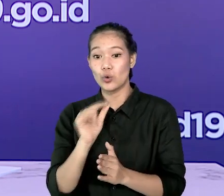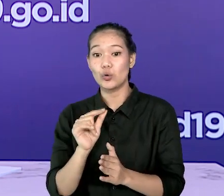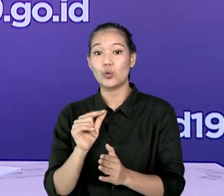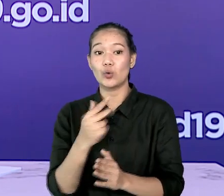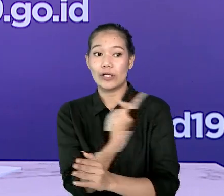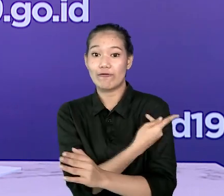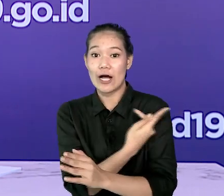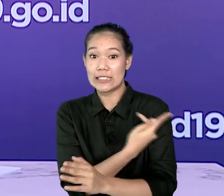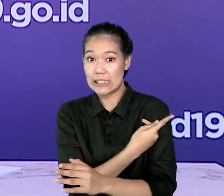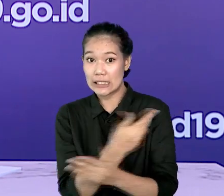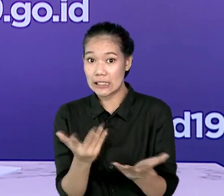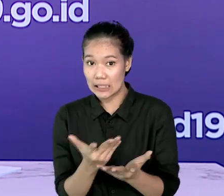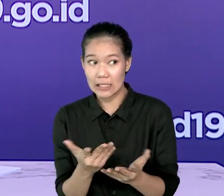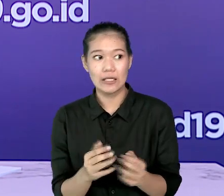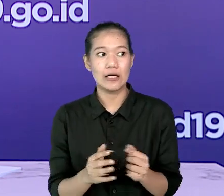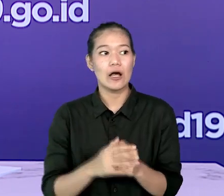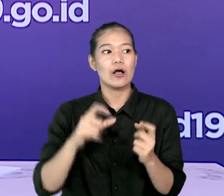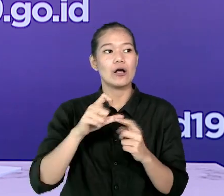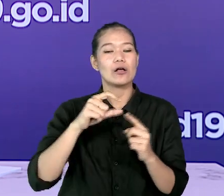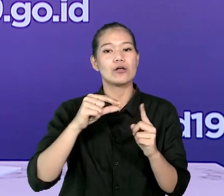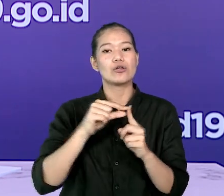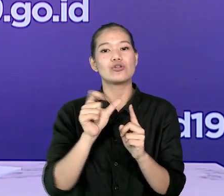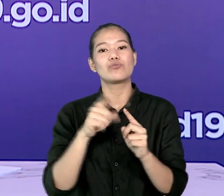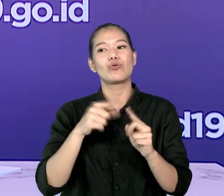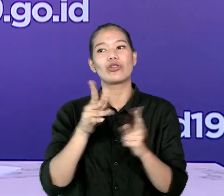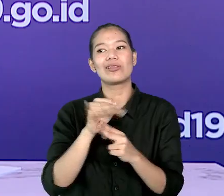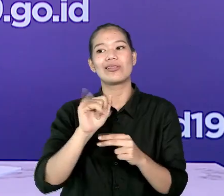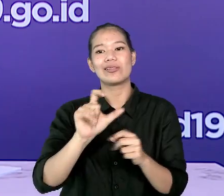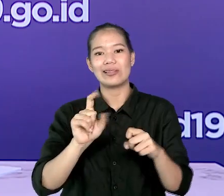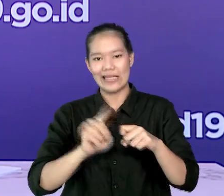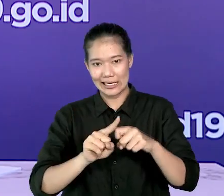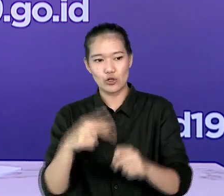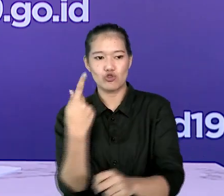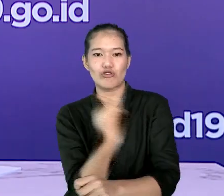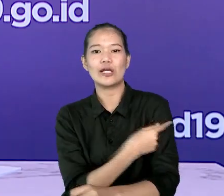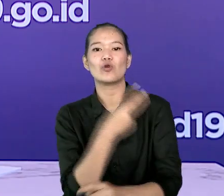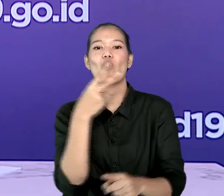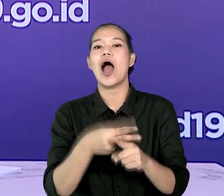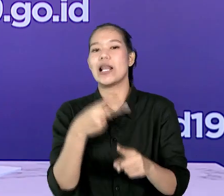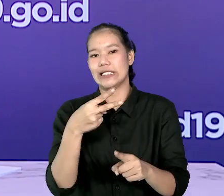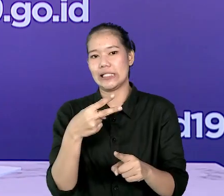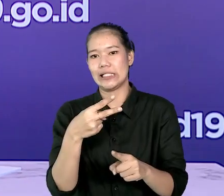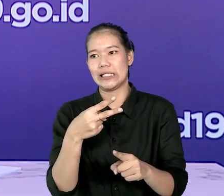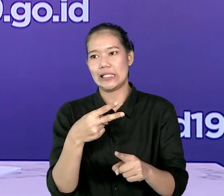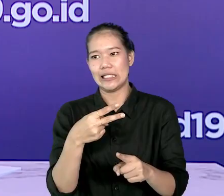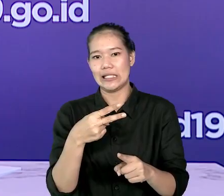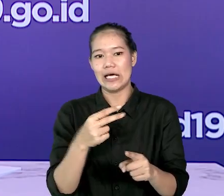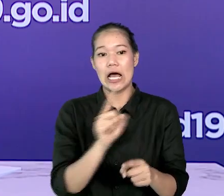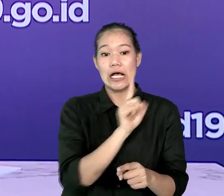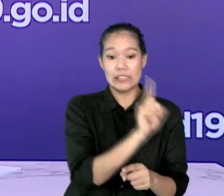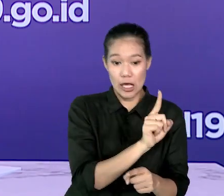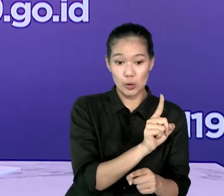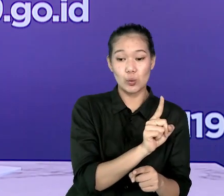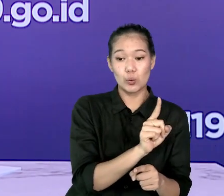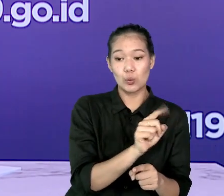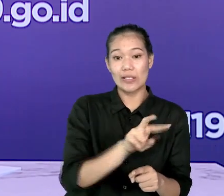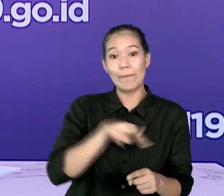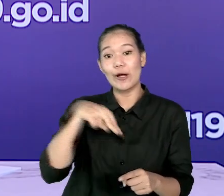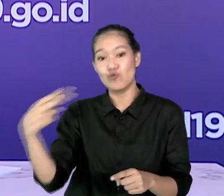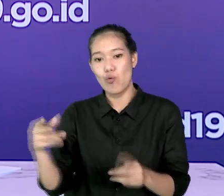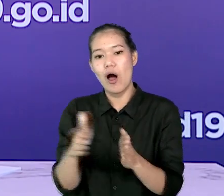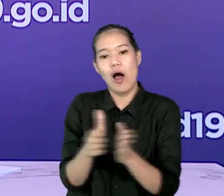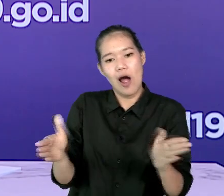dosisnya, vaksin Sputnik V akan disuntikkan 2 kali dengan interval 3 minggu atau 21